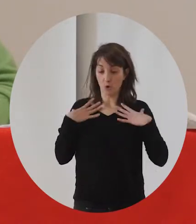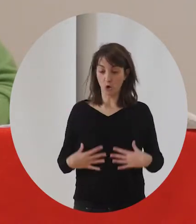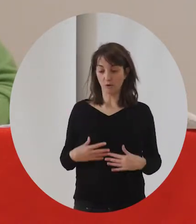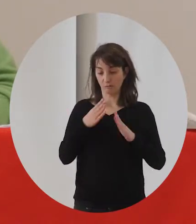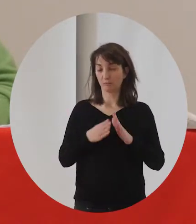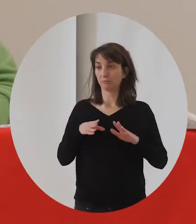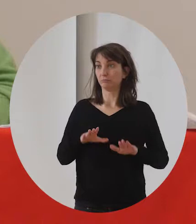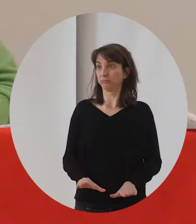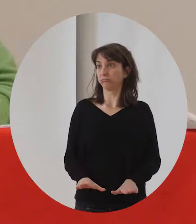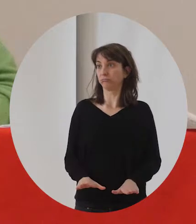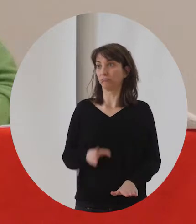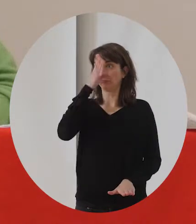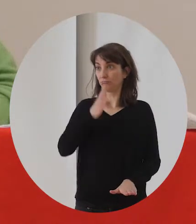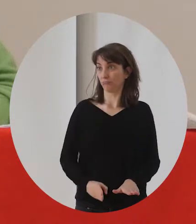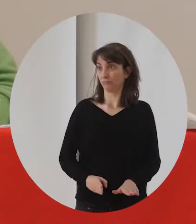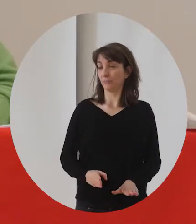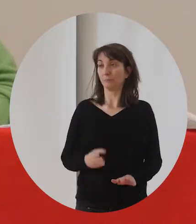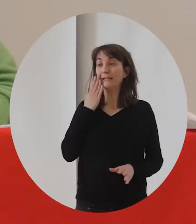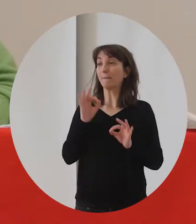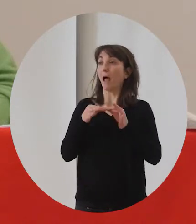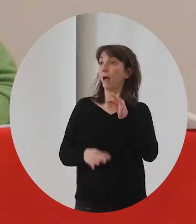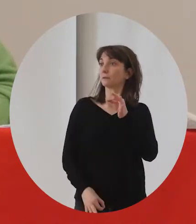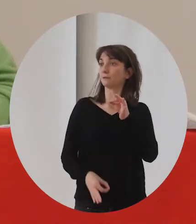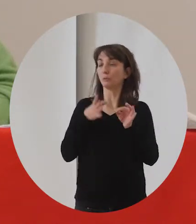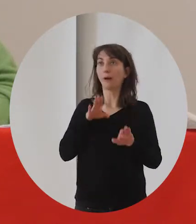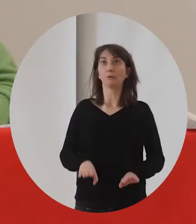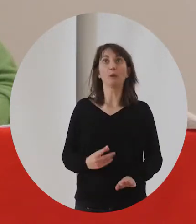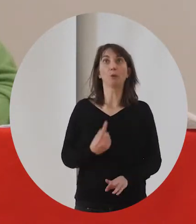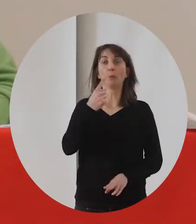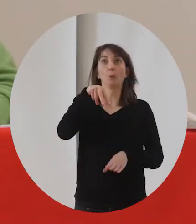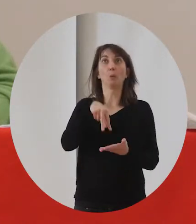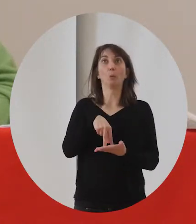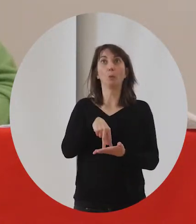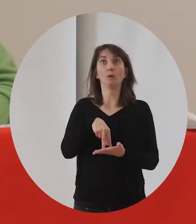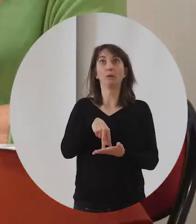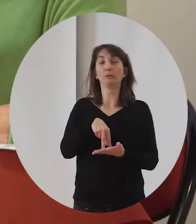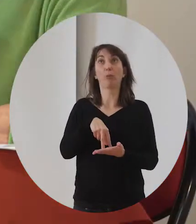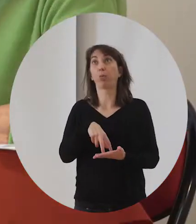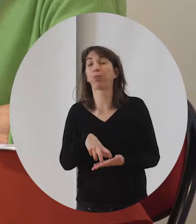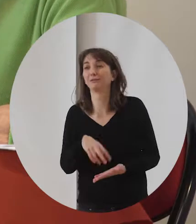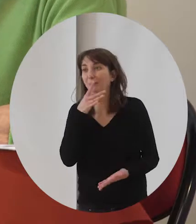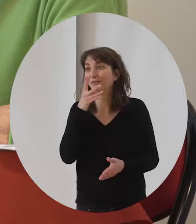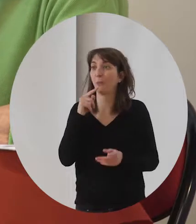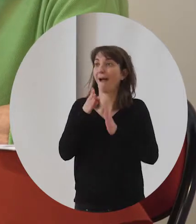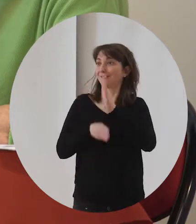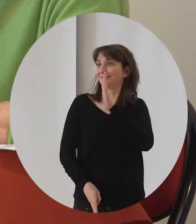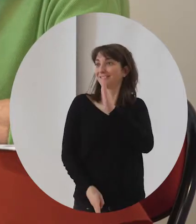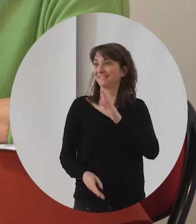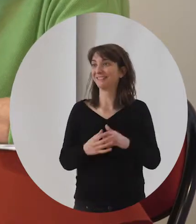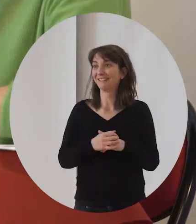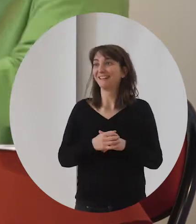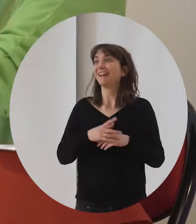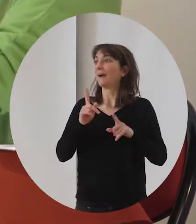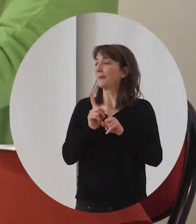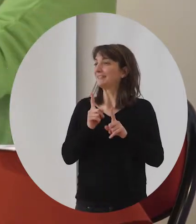maintien corporel. C'est sûr que si on n'a pas cet axe, il n'y a pas moyen de se tenir debout. Ce qui est proposé